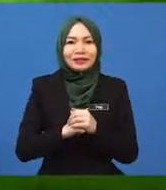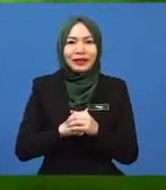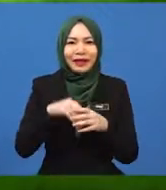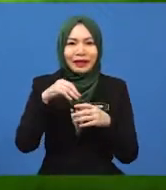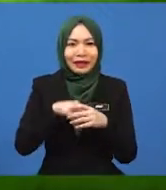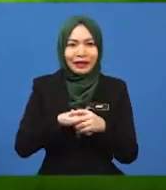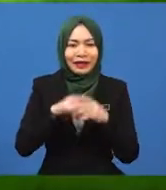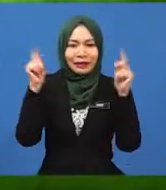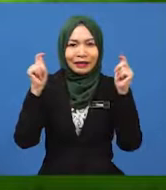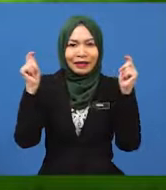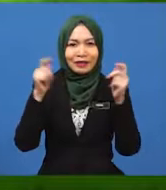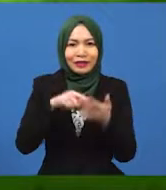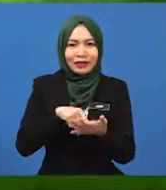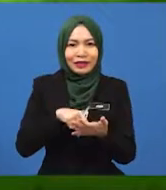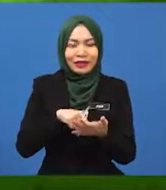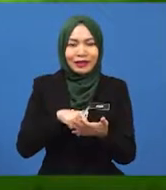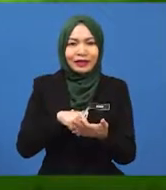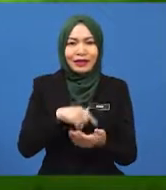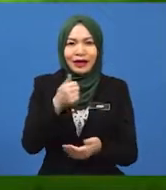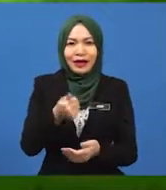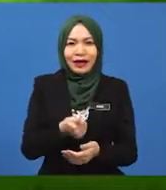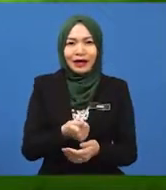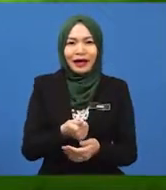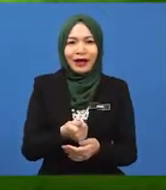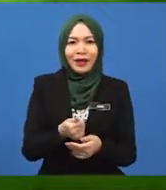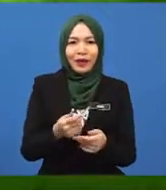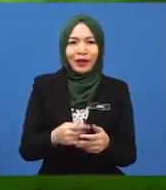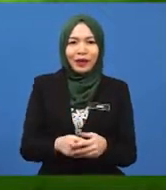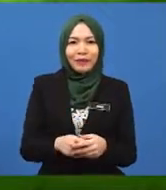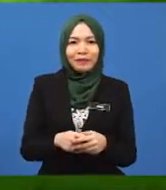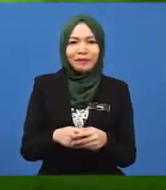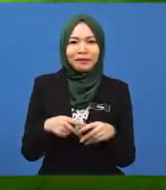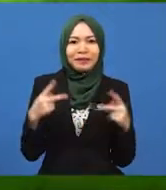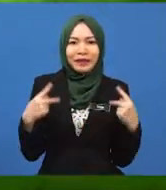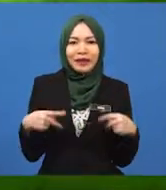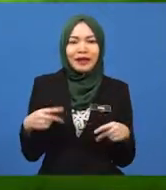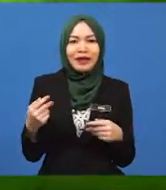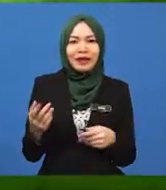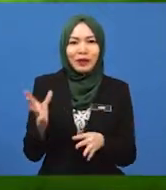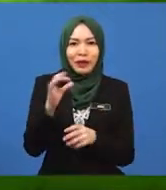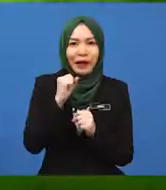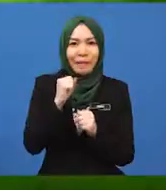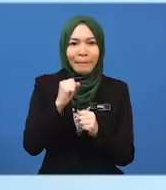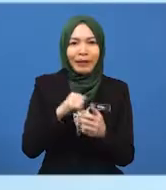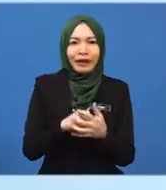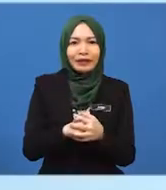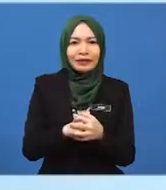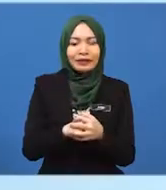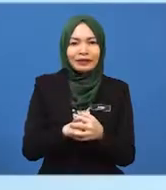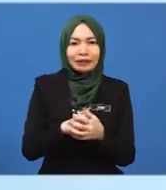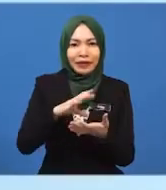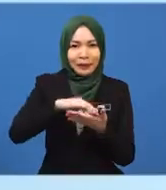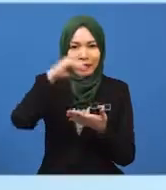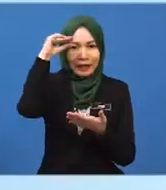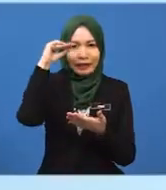Dalam tajuk ini, murid-murid perlu mencapai objektif pembelajaran iaitu